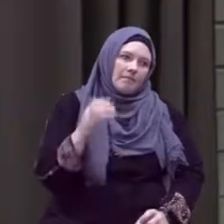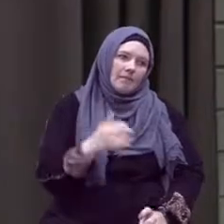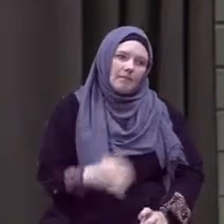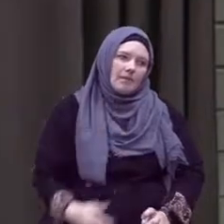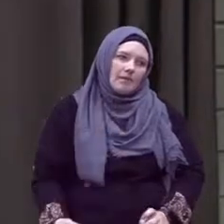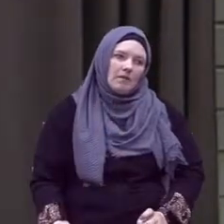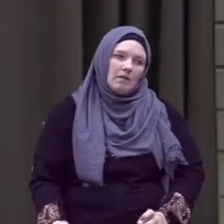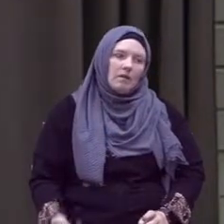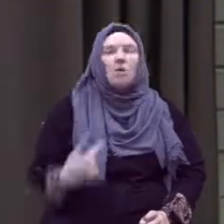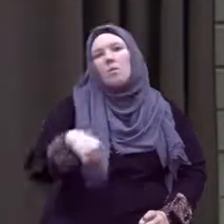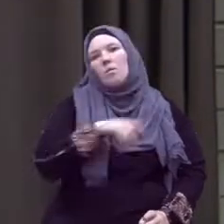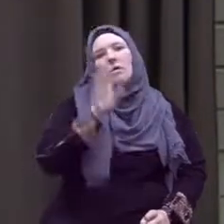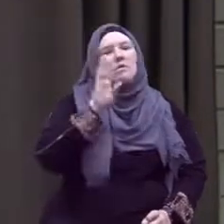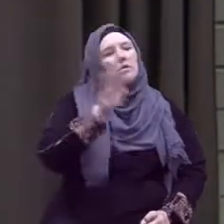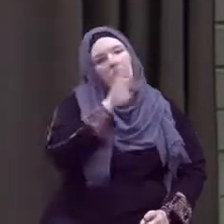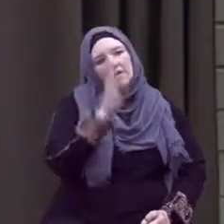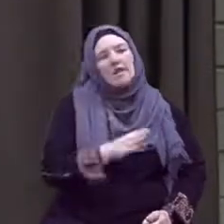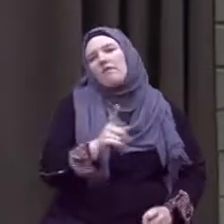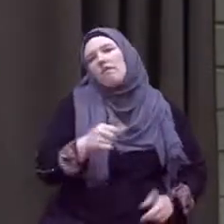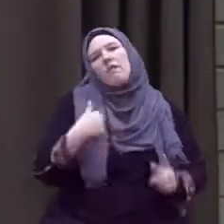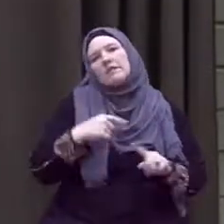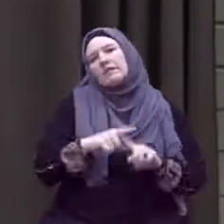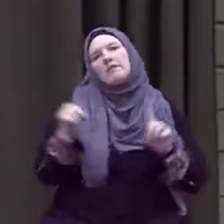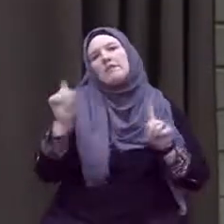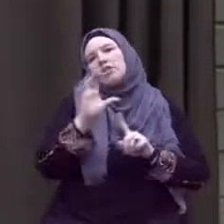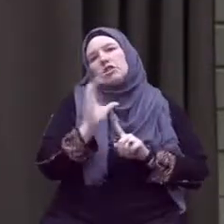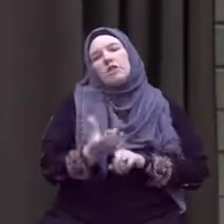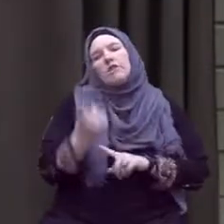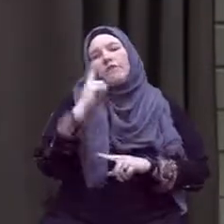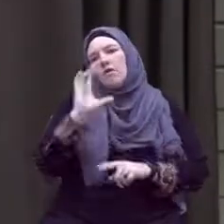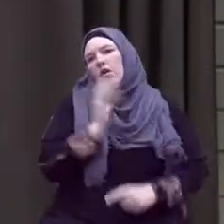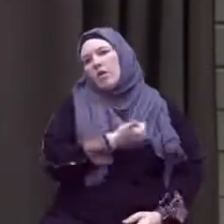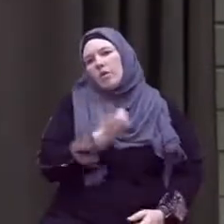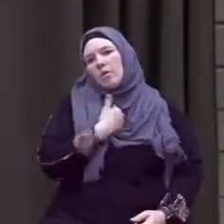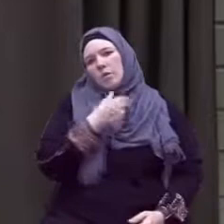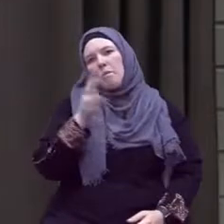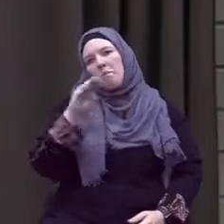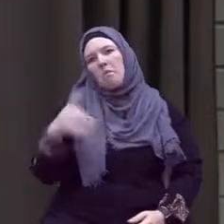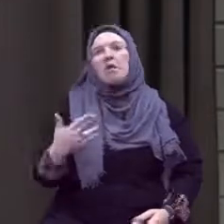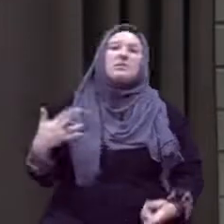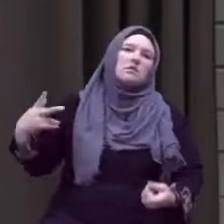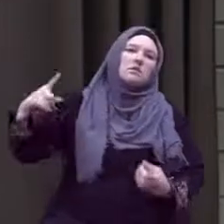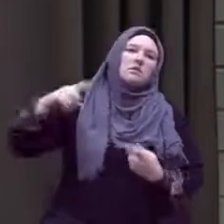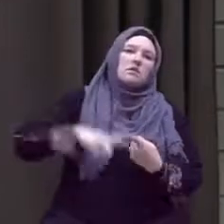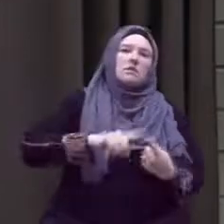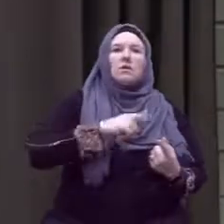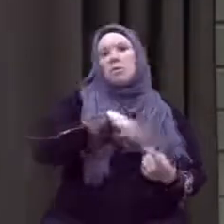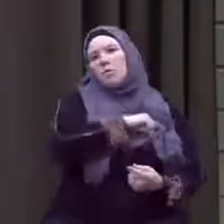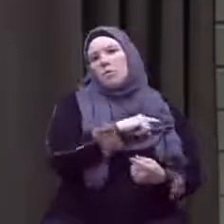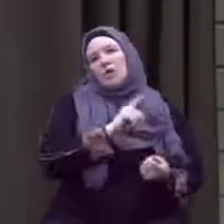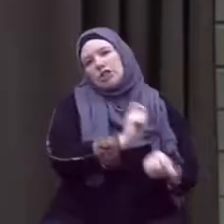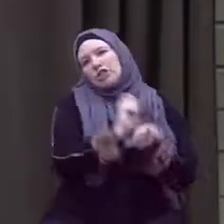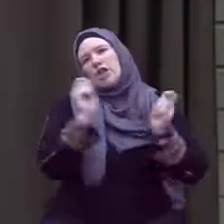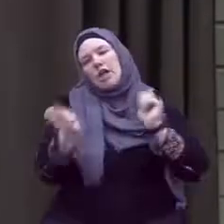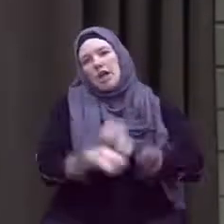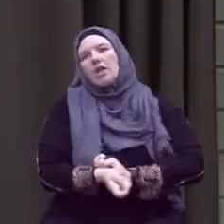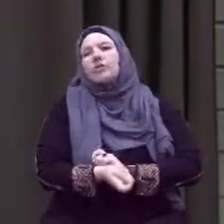بِأَنفُسِهِمْ. We will never have a different condition for our ummah until we turn a